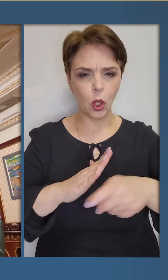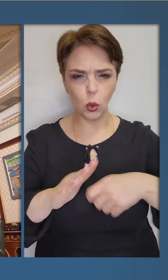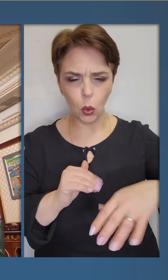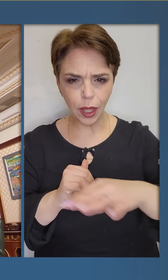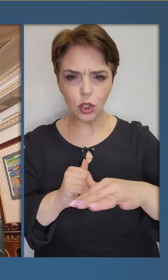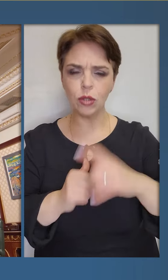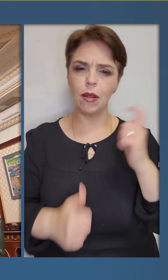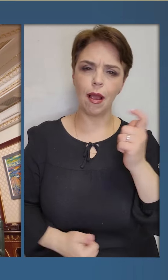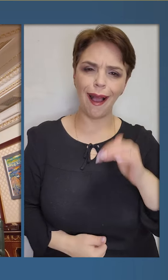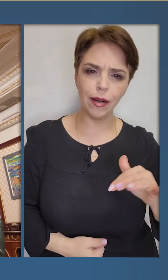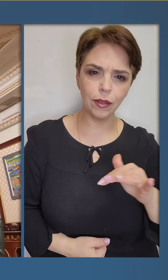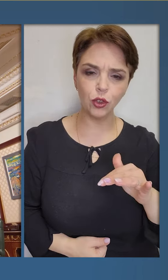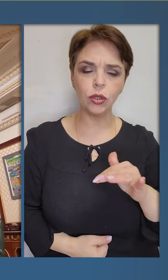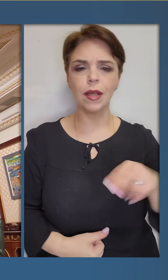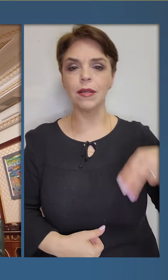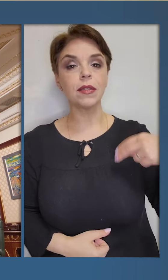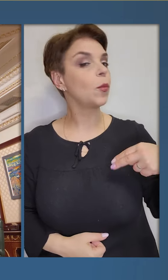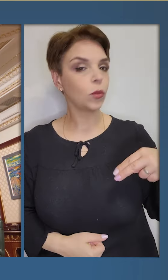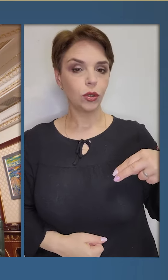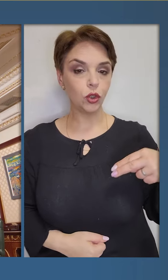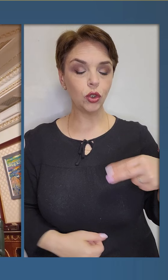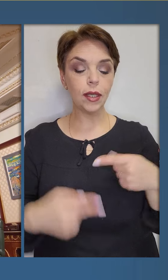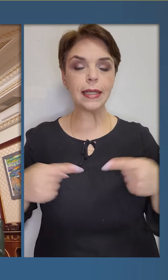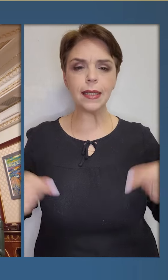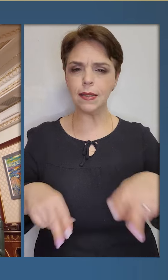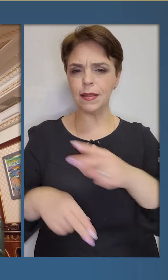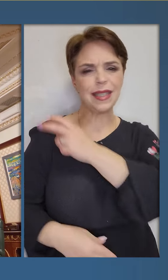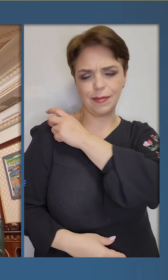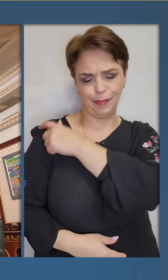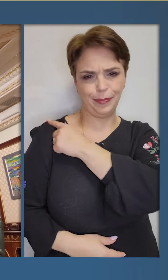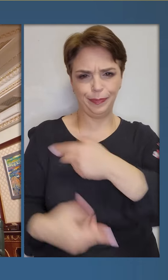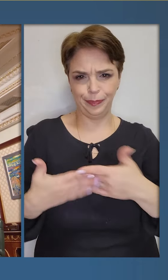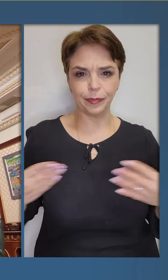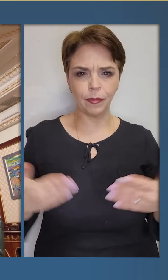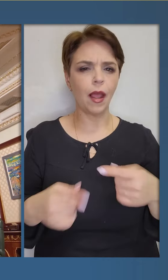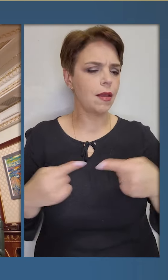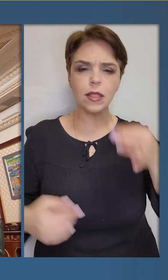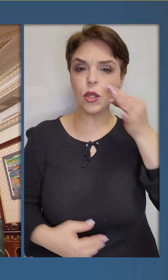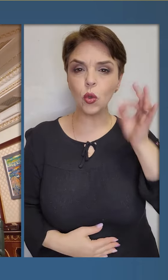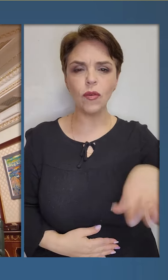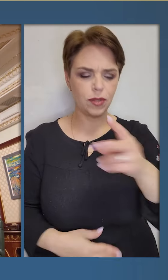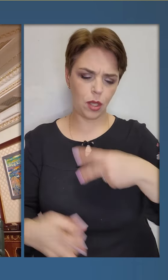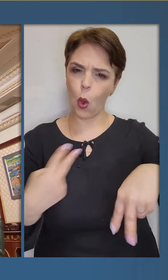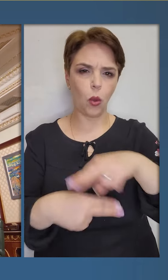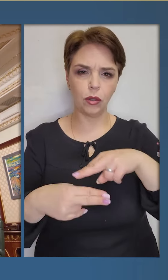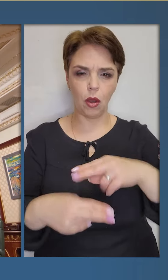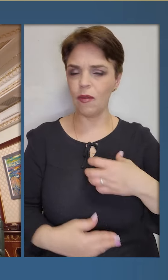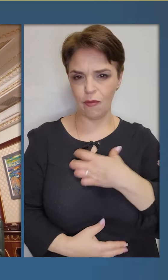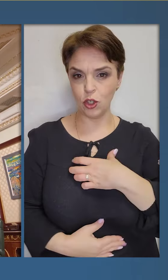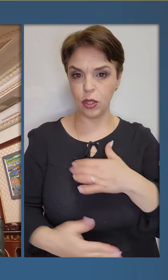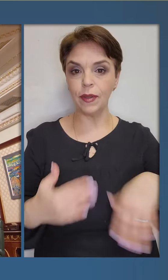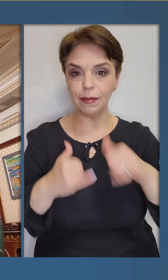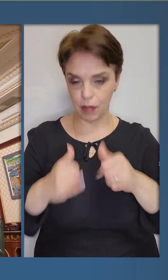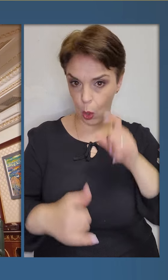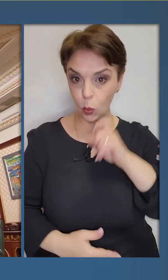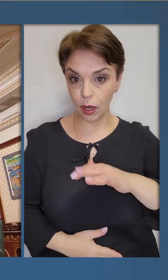Донеччині Харківщині Запоріжжі різні звання у хлопців різний досвід всі однаково важливі